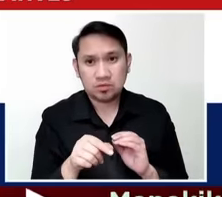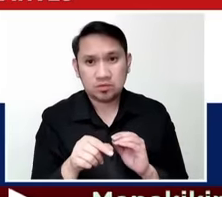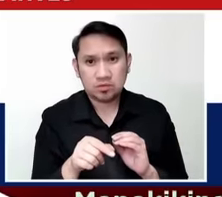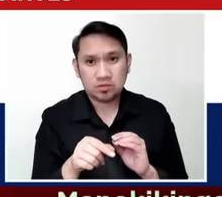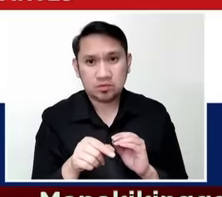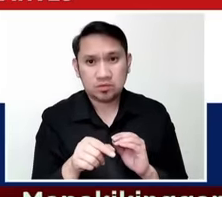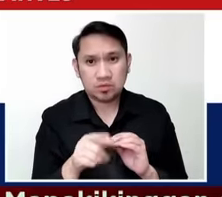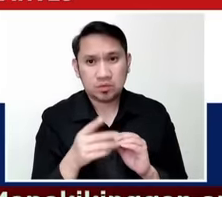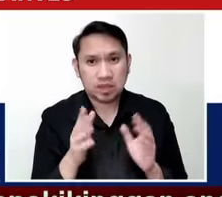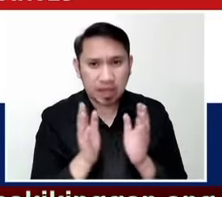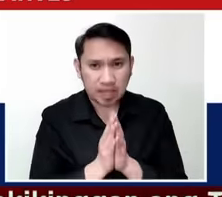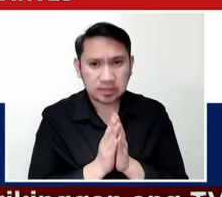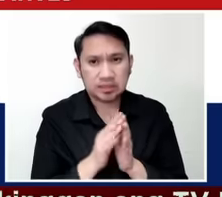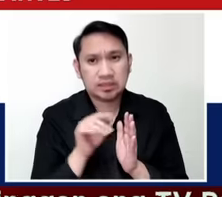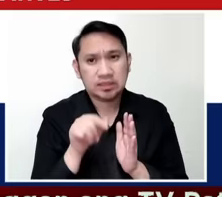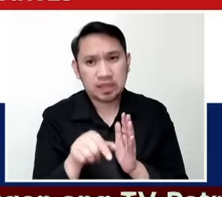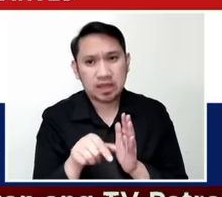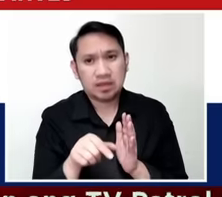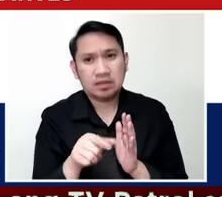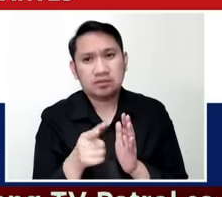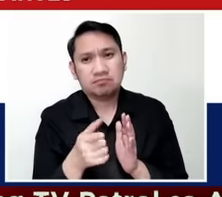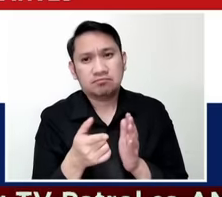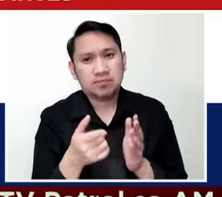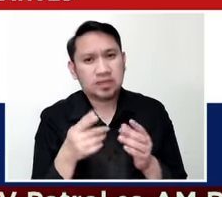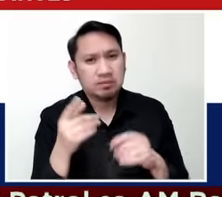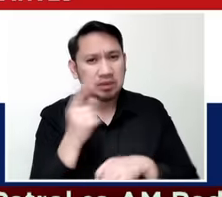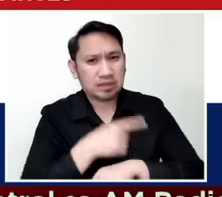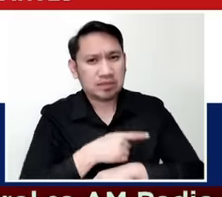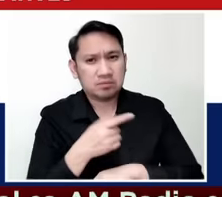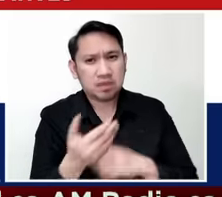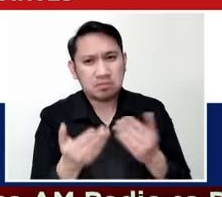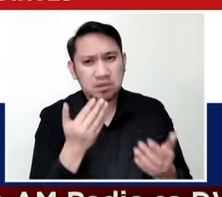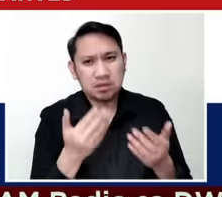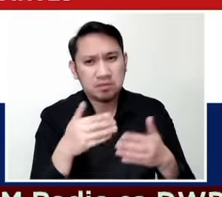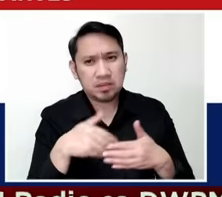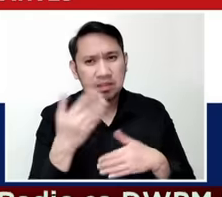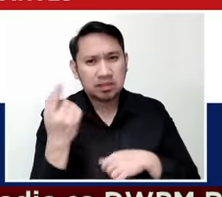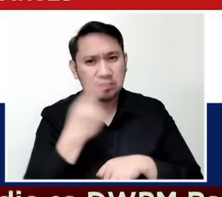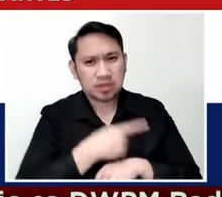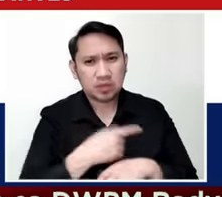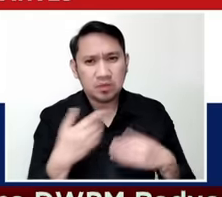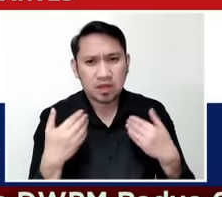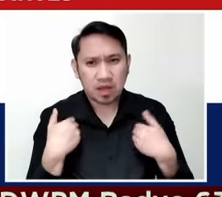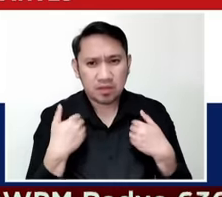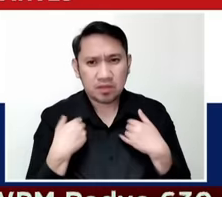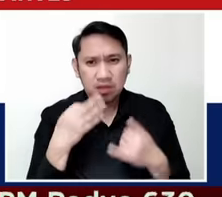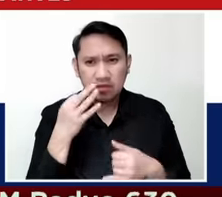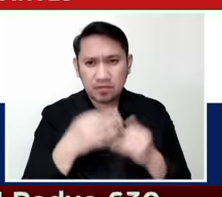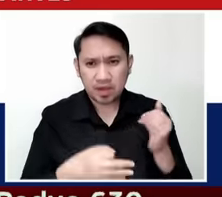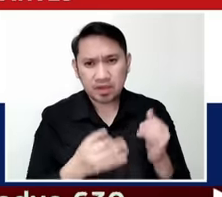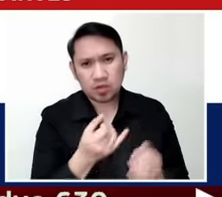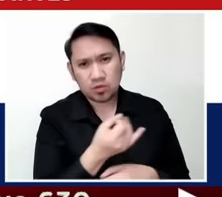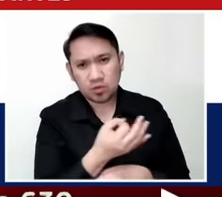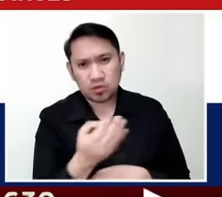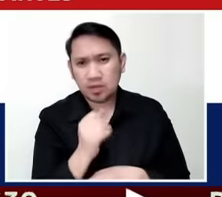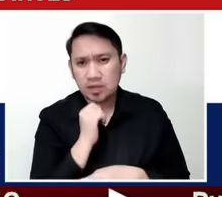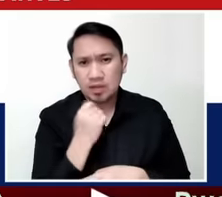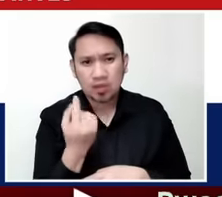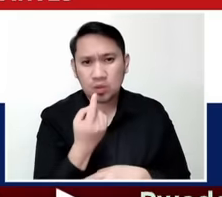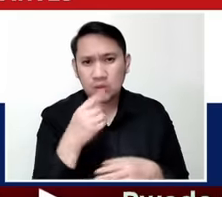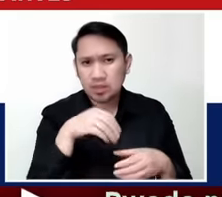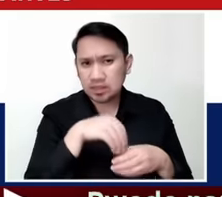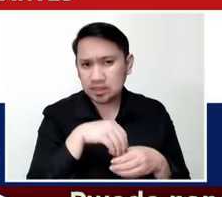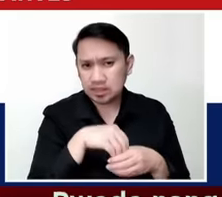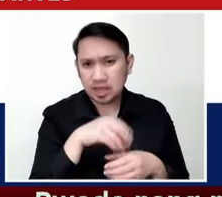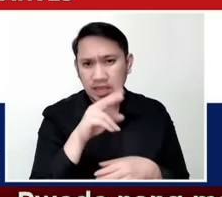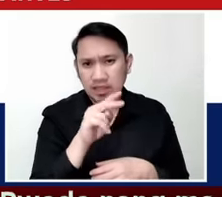days kasi dumagsa yung pumunta. So siguro the next few days, magkakaroon tayo ng final count po, not only in NCR pero pati